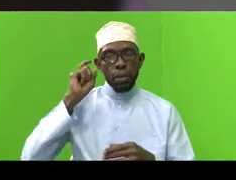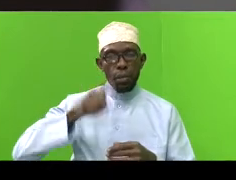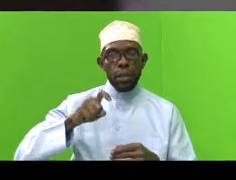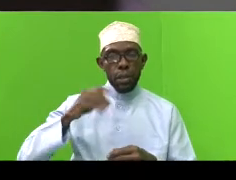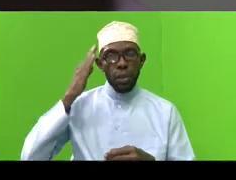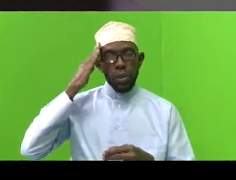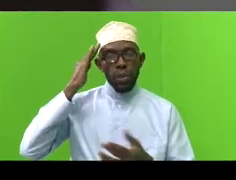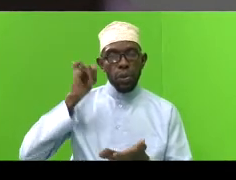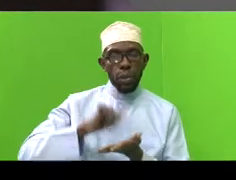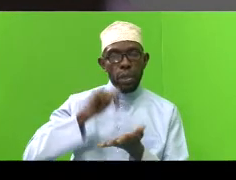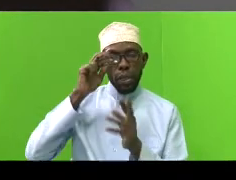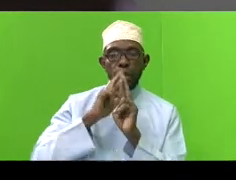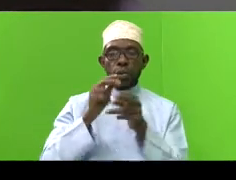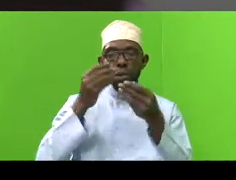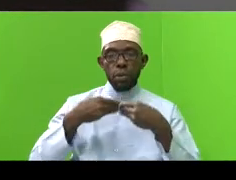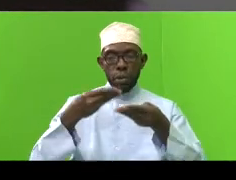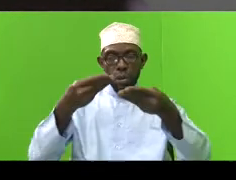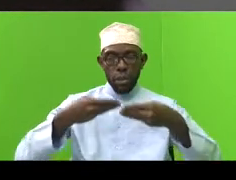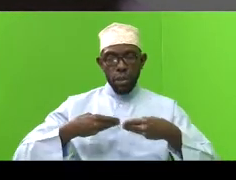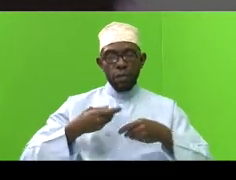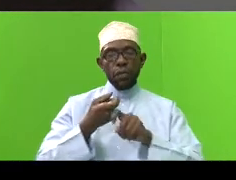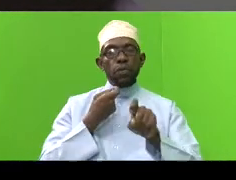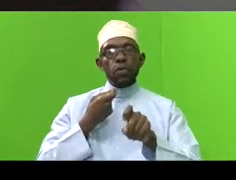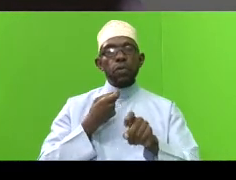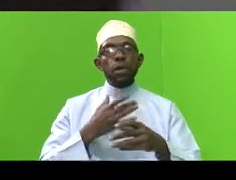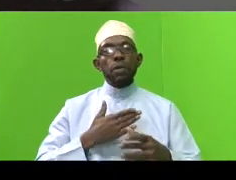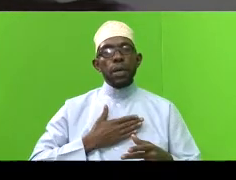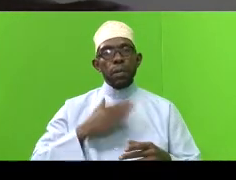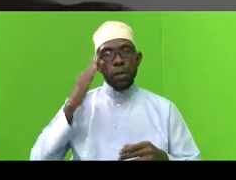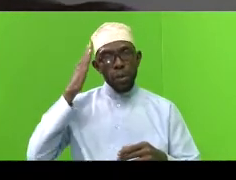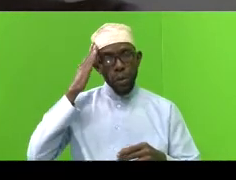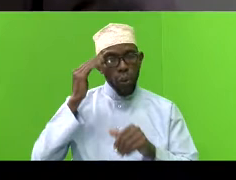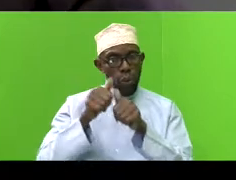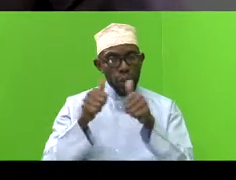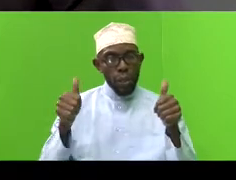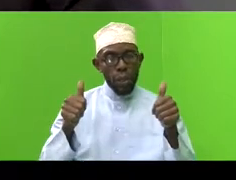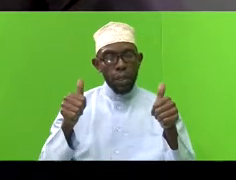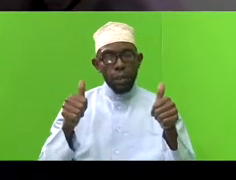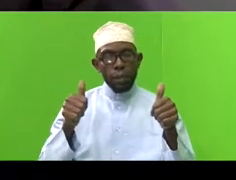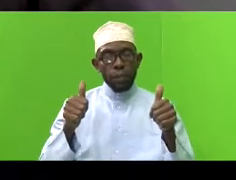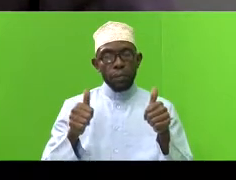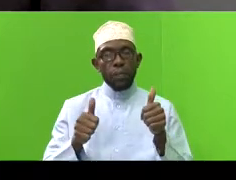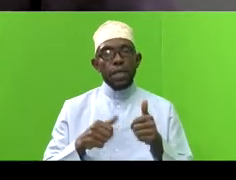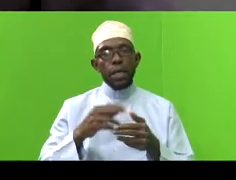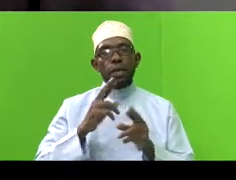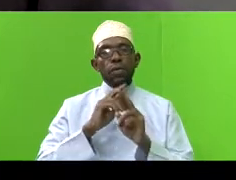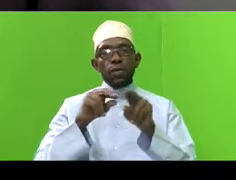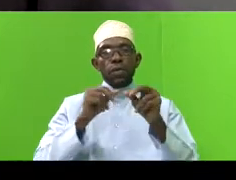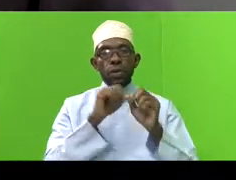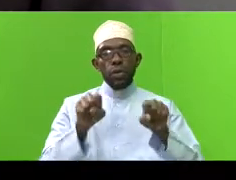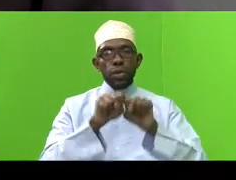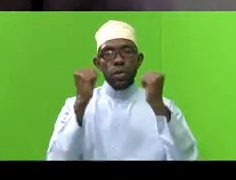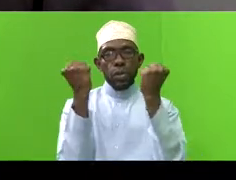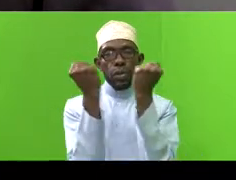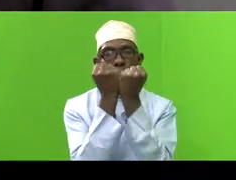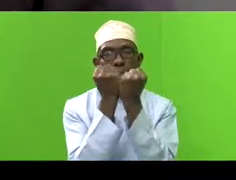kwamba taarifa ambazo nimepokea zimetoka kwa source wangu ambaye ni mtu ambaye namfahamu, kama ni taasisi ambayo naifahamu, kwa mfano